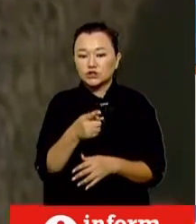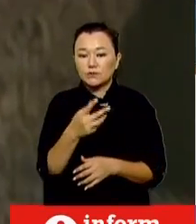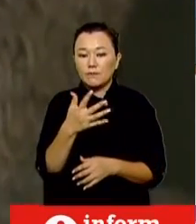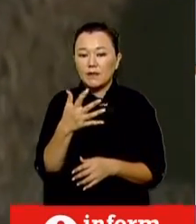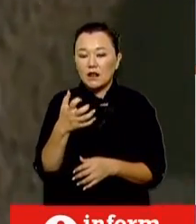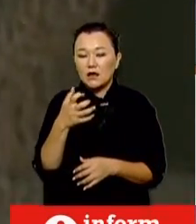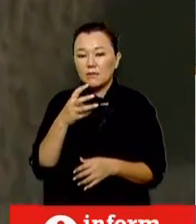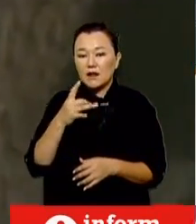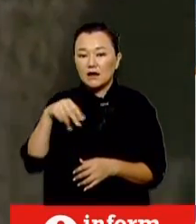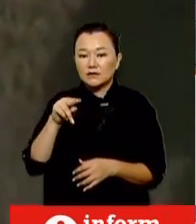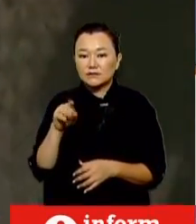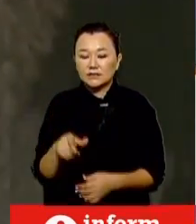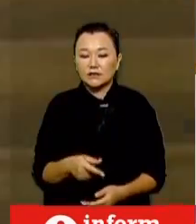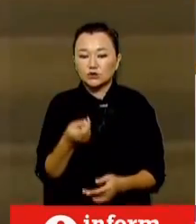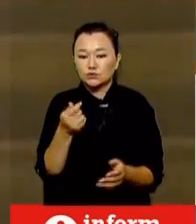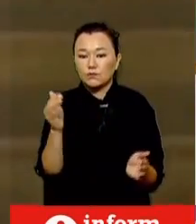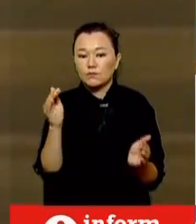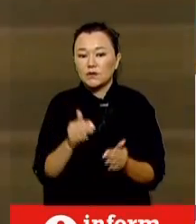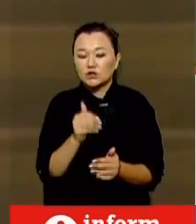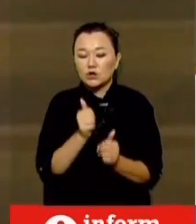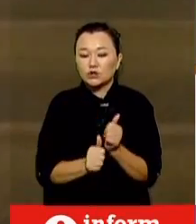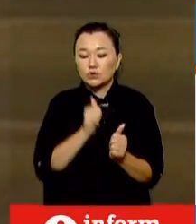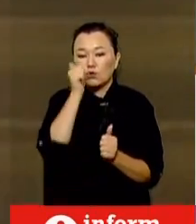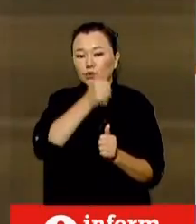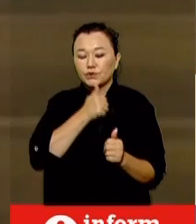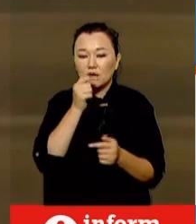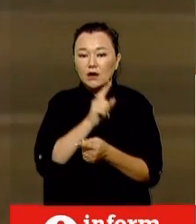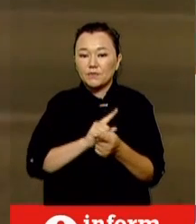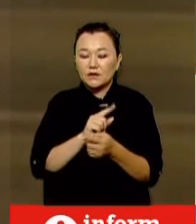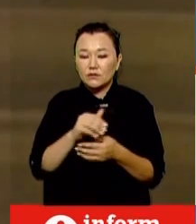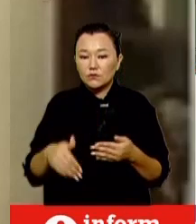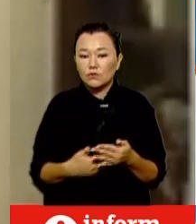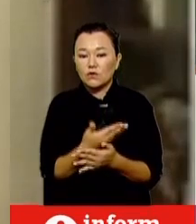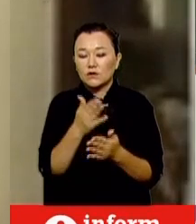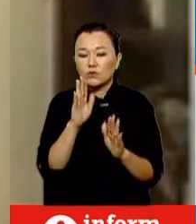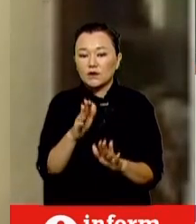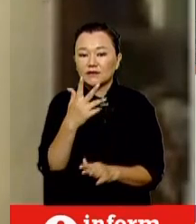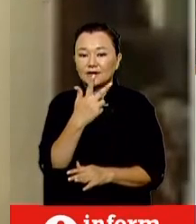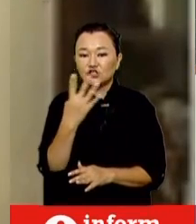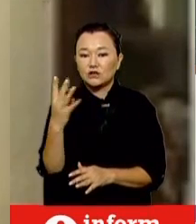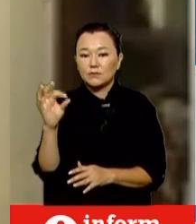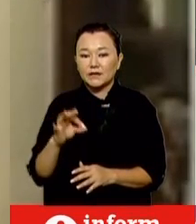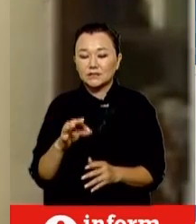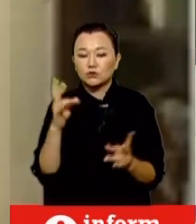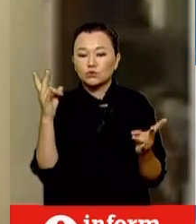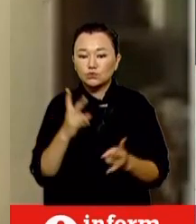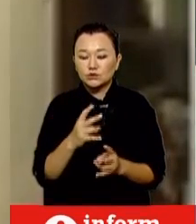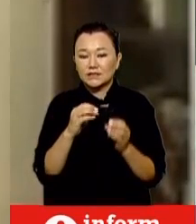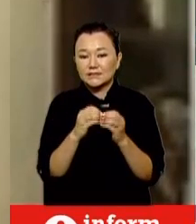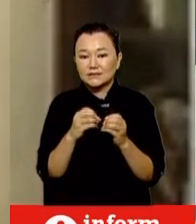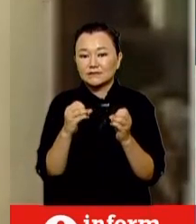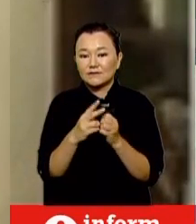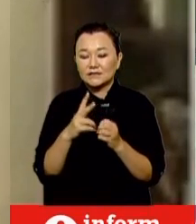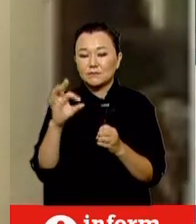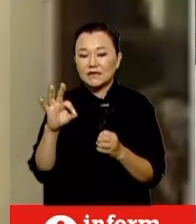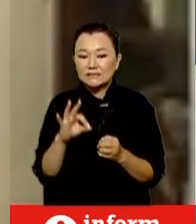тенге. Ежегодно обновляется только 3-4%. Хотя по нормативу необходимо обновлять